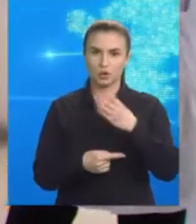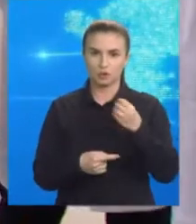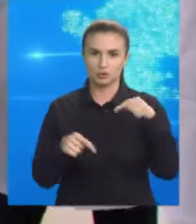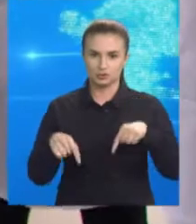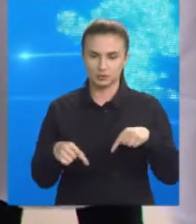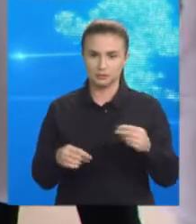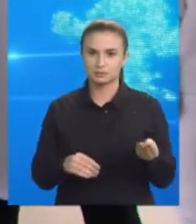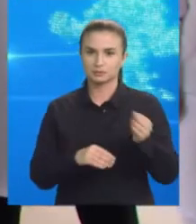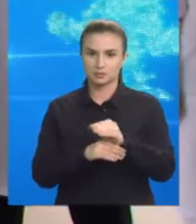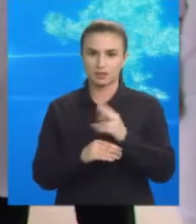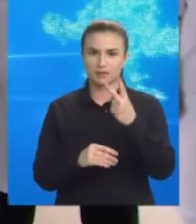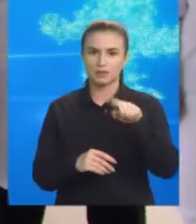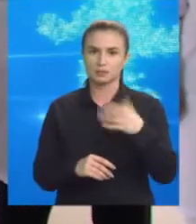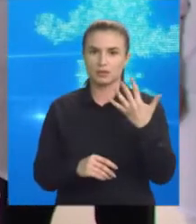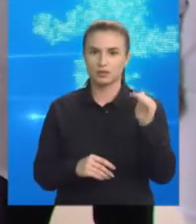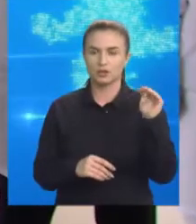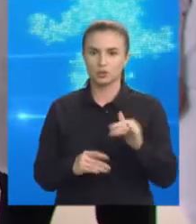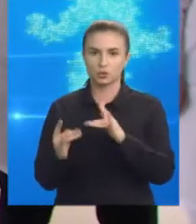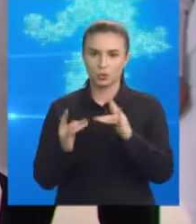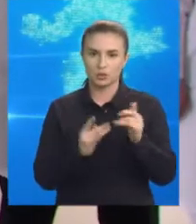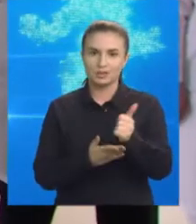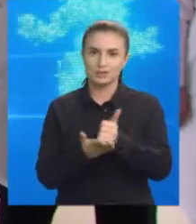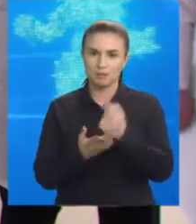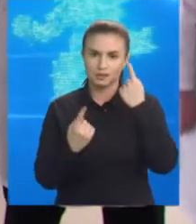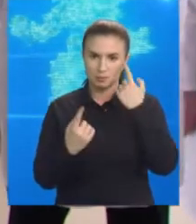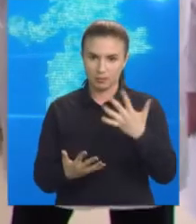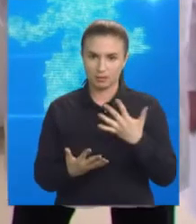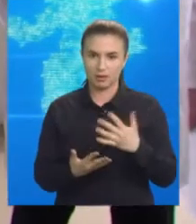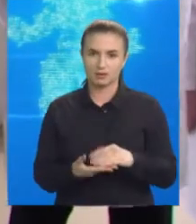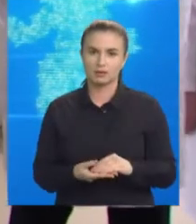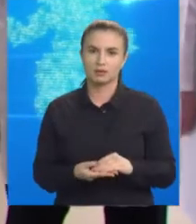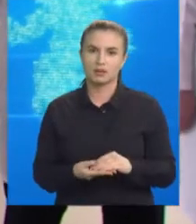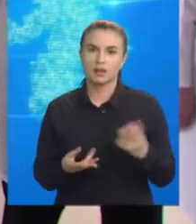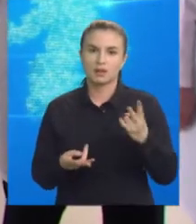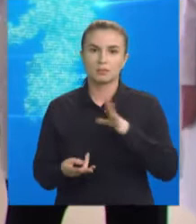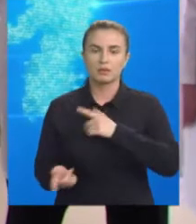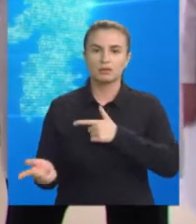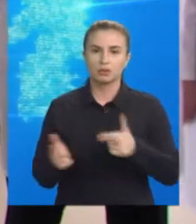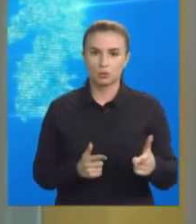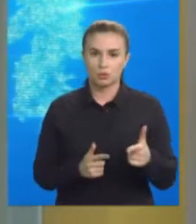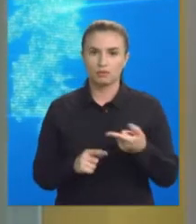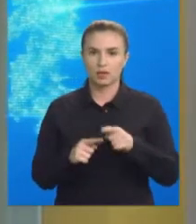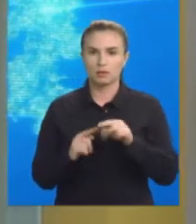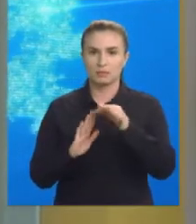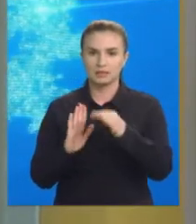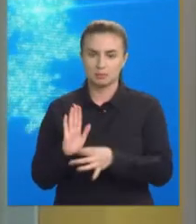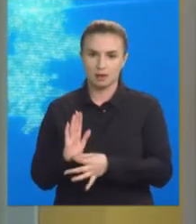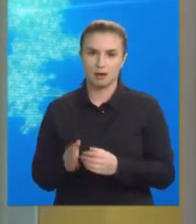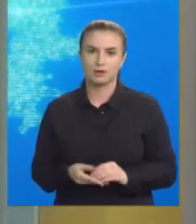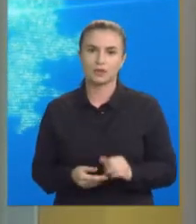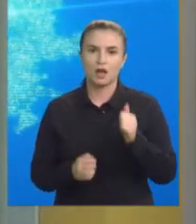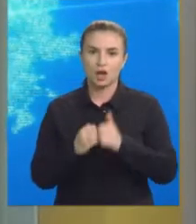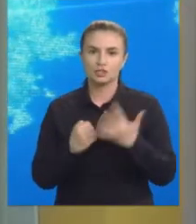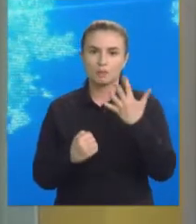первом этапе 2500 коек. Запас понятен, надо быть готовым, это принципиально. Каждые 5 минут